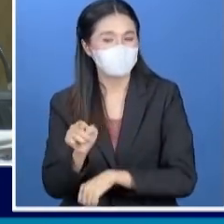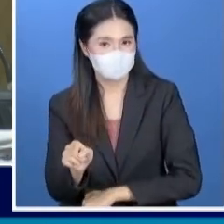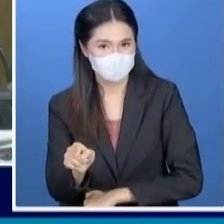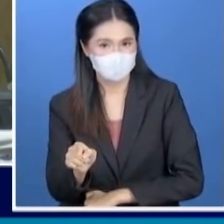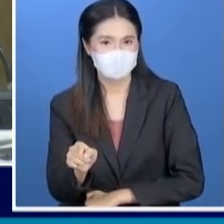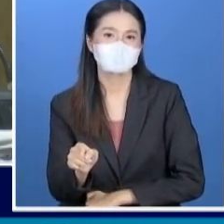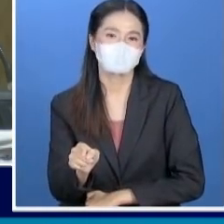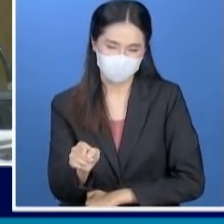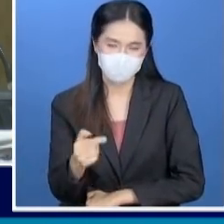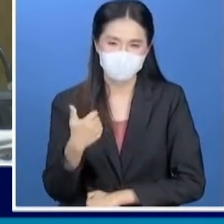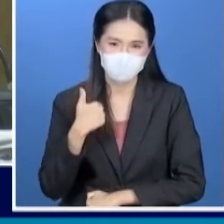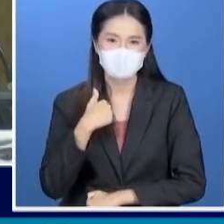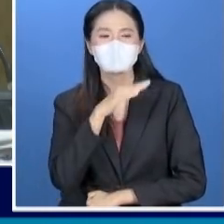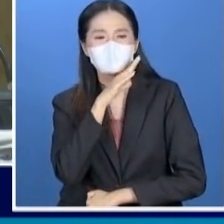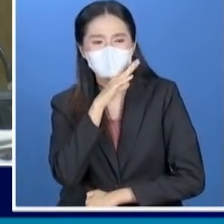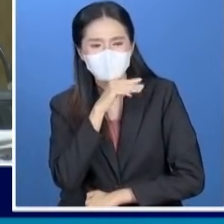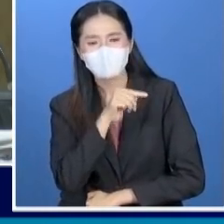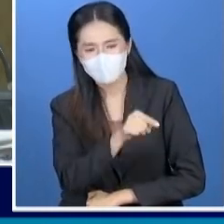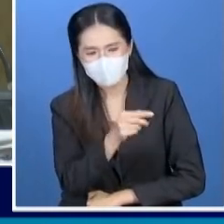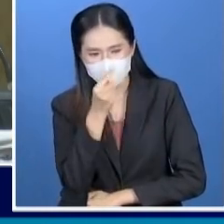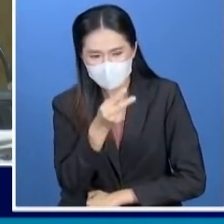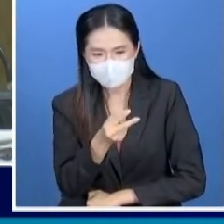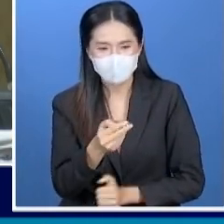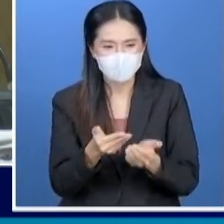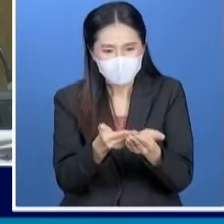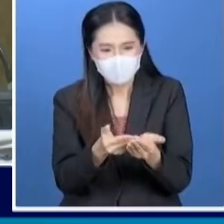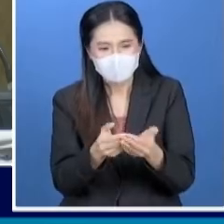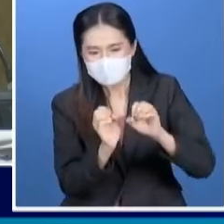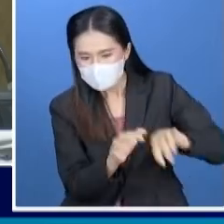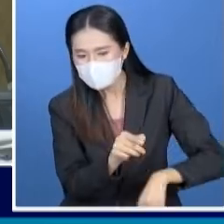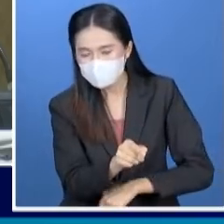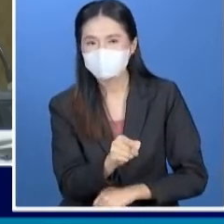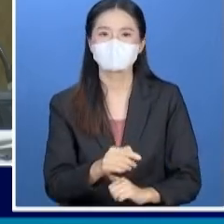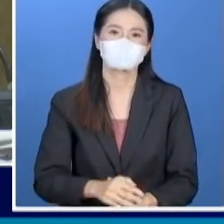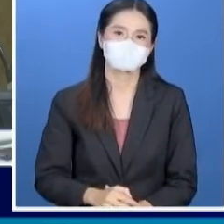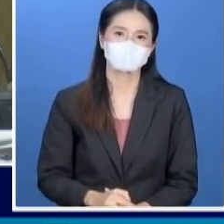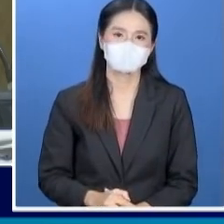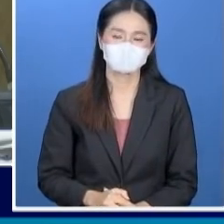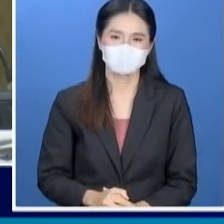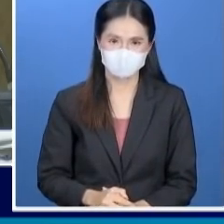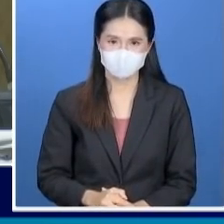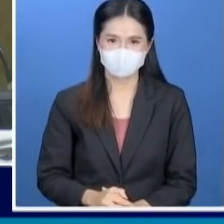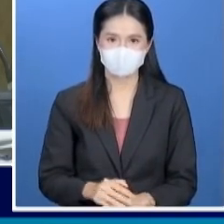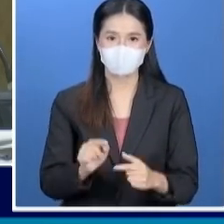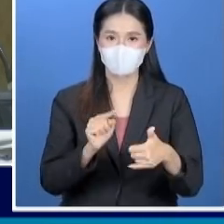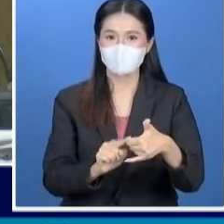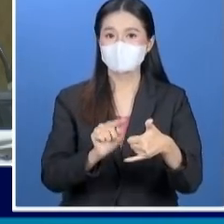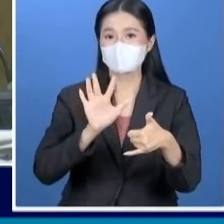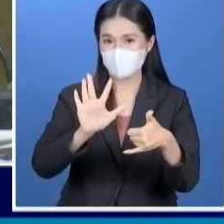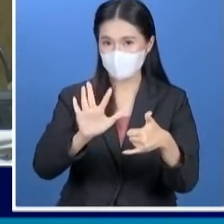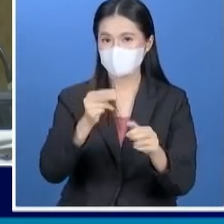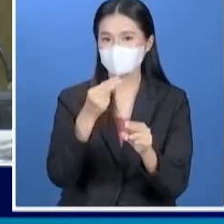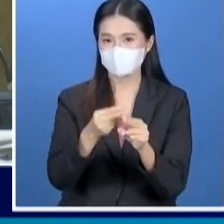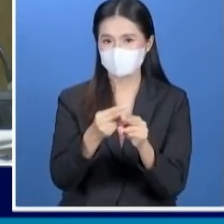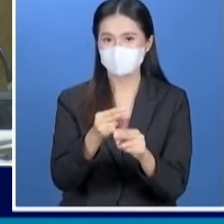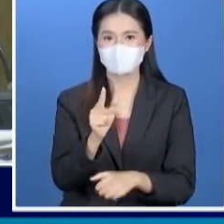อันจะเป็นเหตุให้เกิดการตื้นเขินตกตะกอนหรือสกปรกผู้ต้องหาที่5นางสา